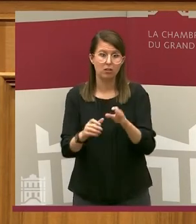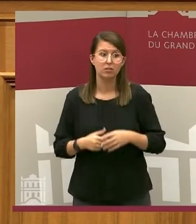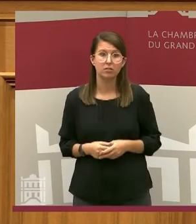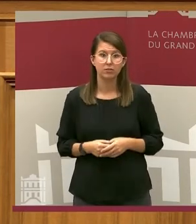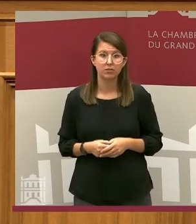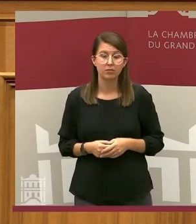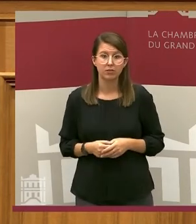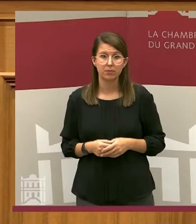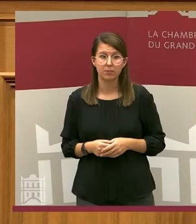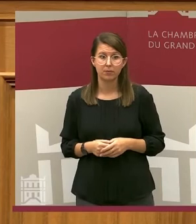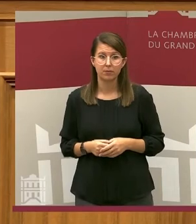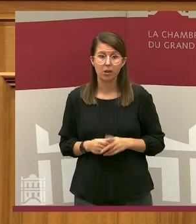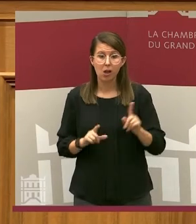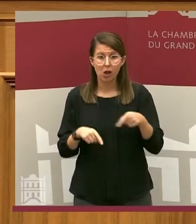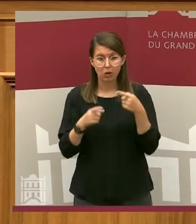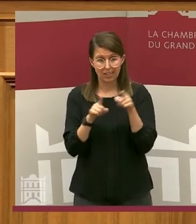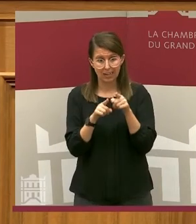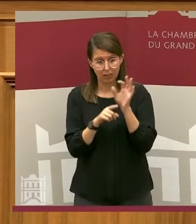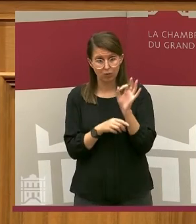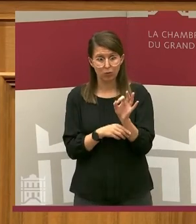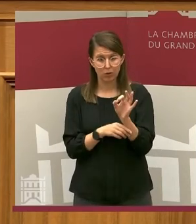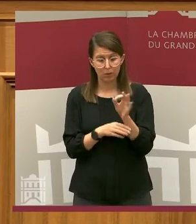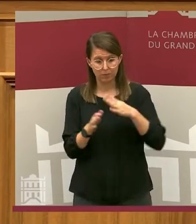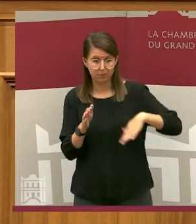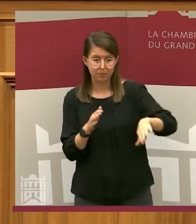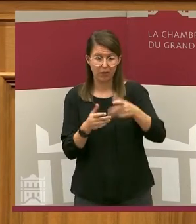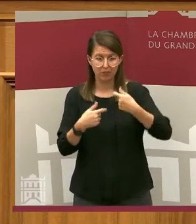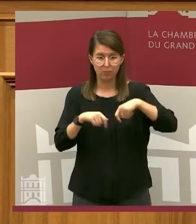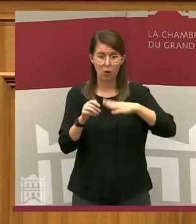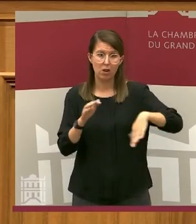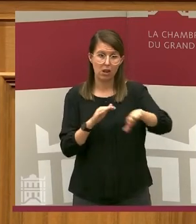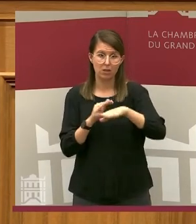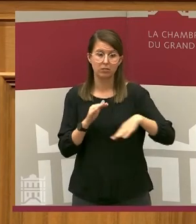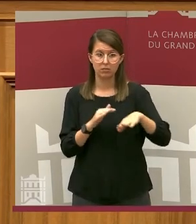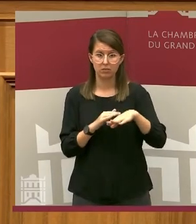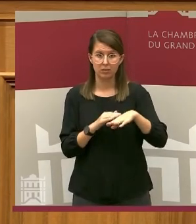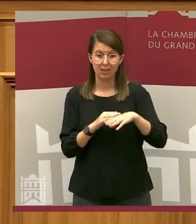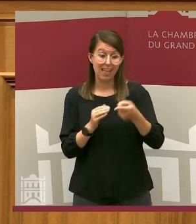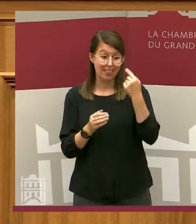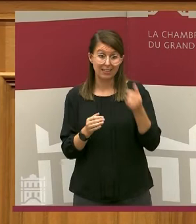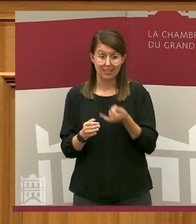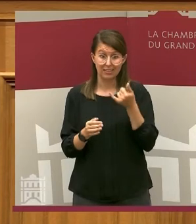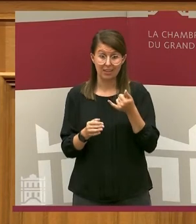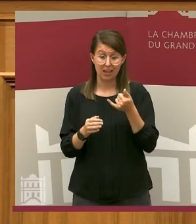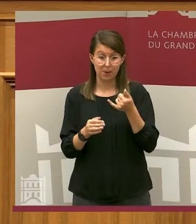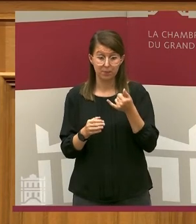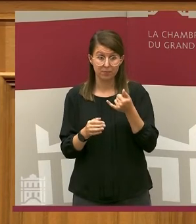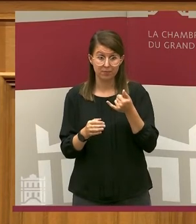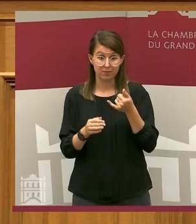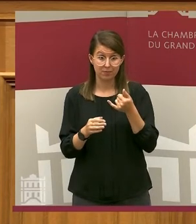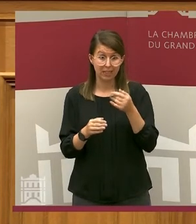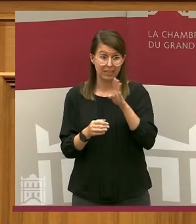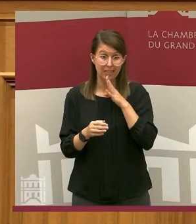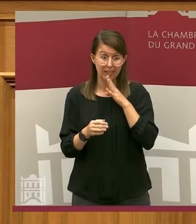Dasselbe gilt ja auch für die ungekündigte Steuer auf Bauland. Wir Piraten hatten ja selber schon letztes Jahr beim letzten Etat der Nation eine